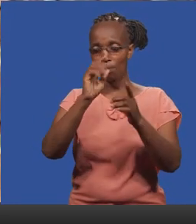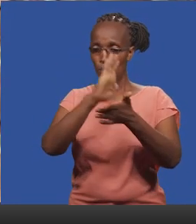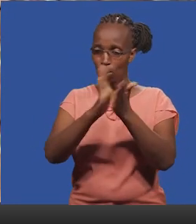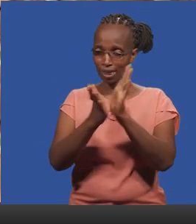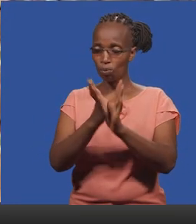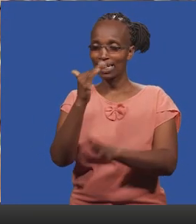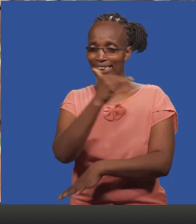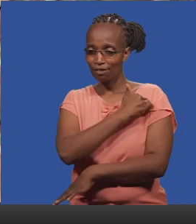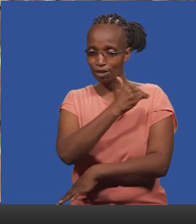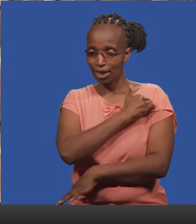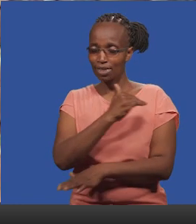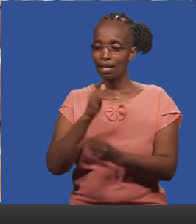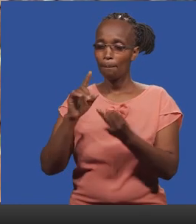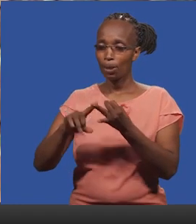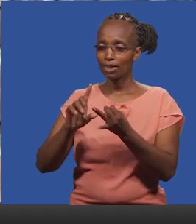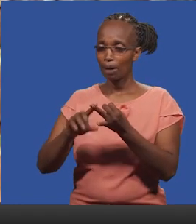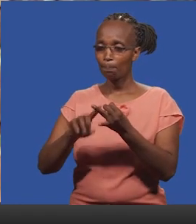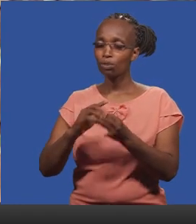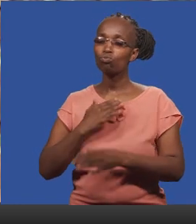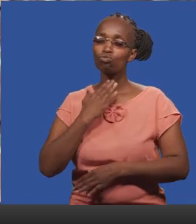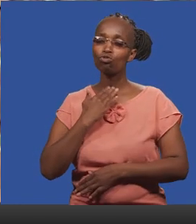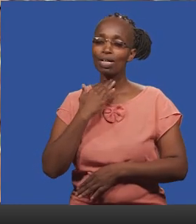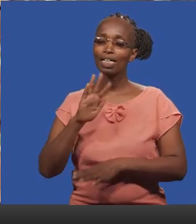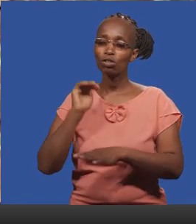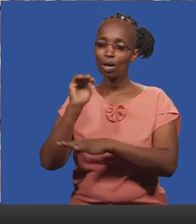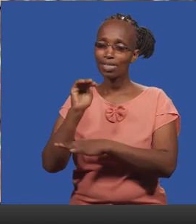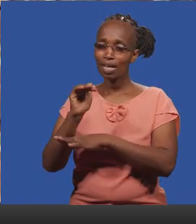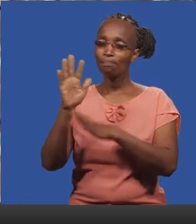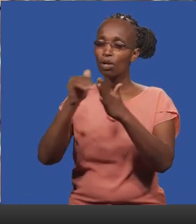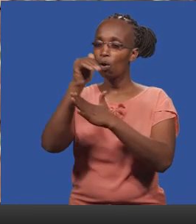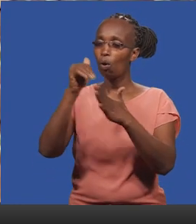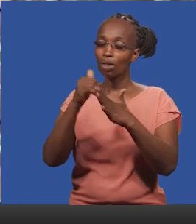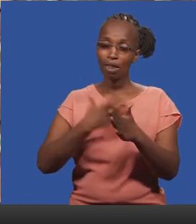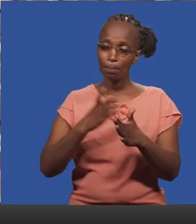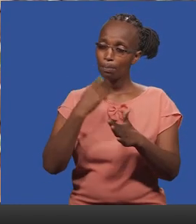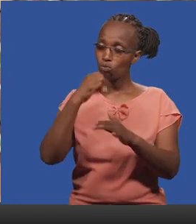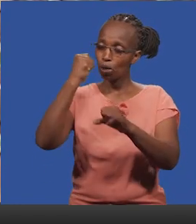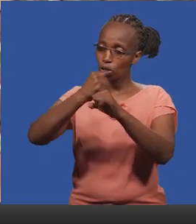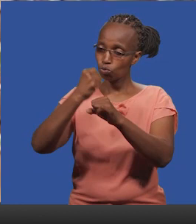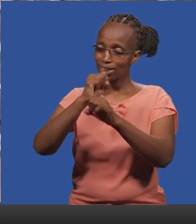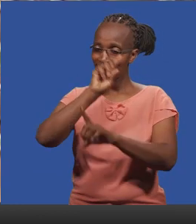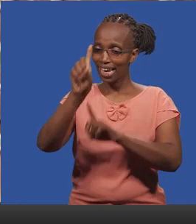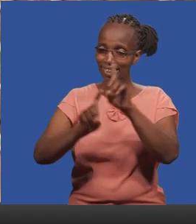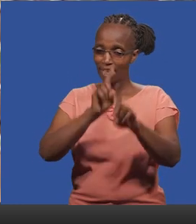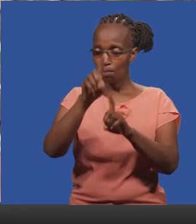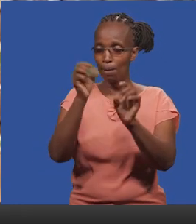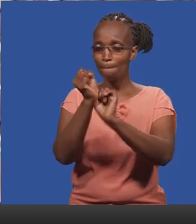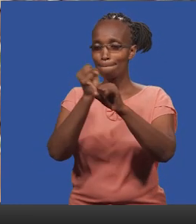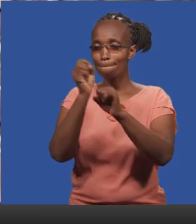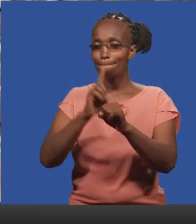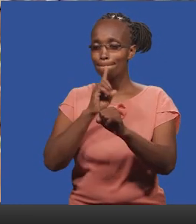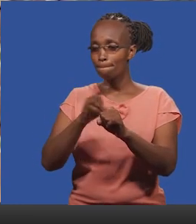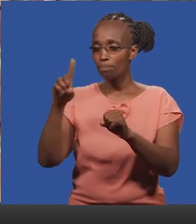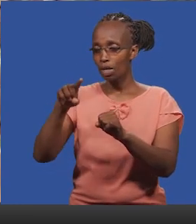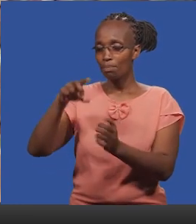bila interference. Na pia nataka niulize wale ambao wana manage exam wahakikishe